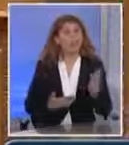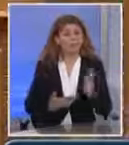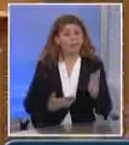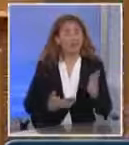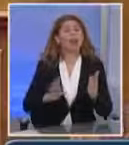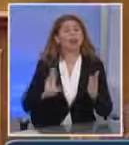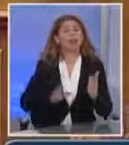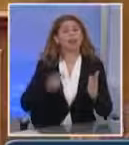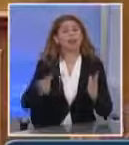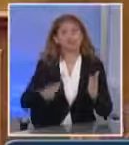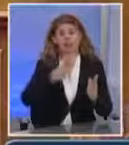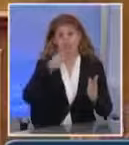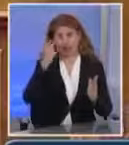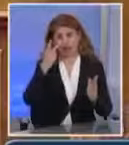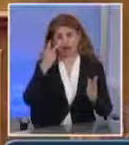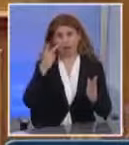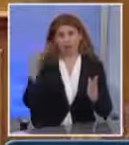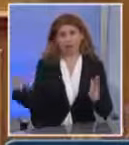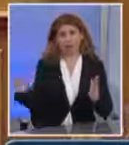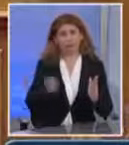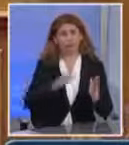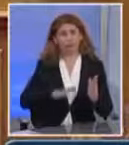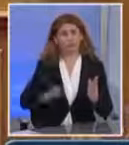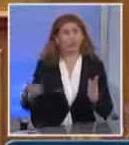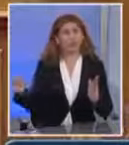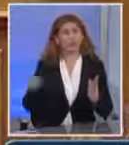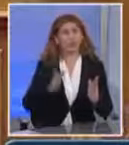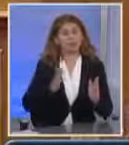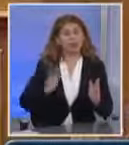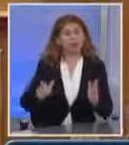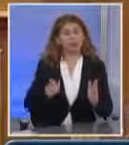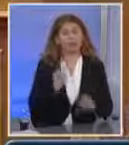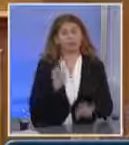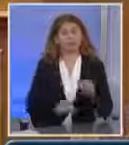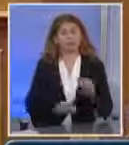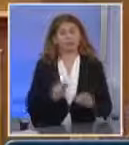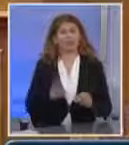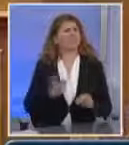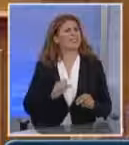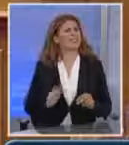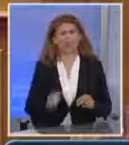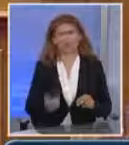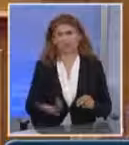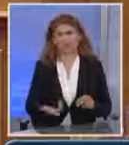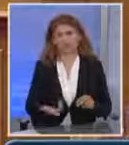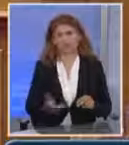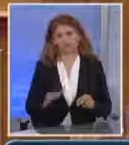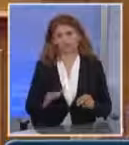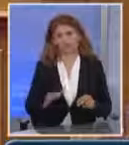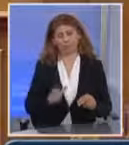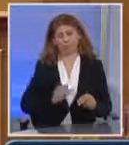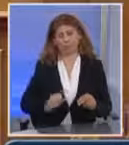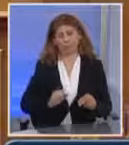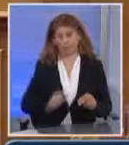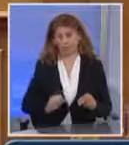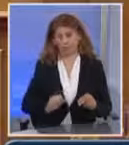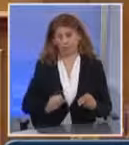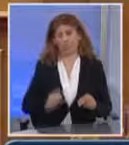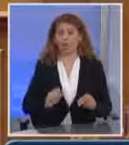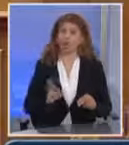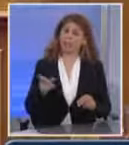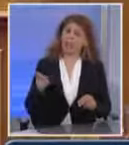δεν δίνει το δικαίωμα σε αυτά τα παιδιά, σε αυτούς τους πολίτες να ψηφίσουν? Τι φοβάστε? Προφανώς φοβάστε